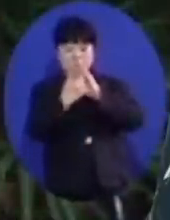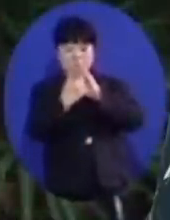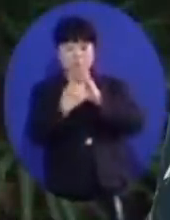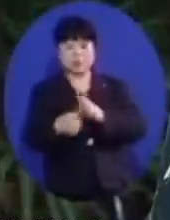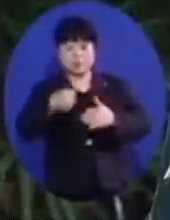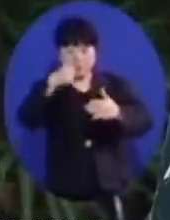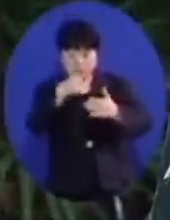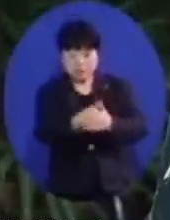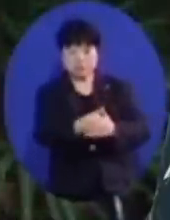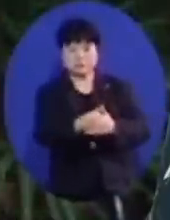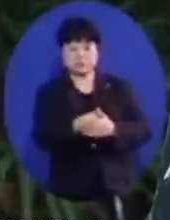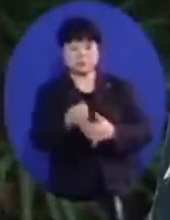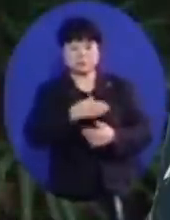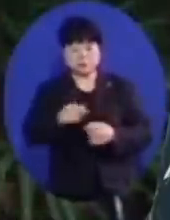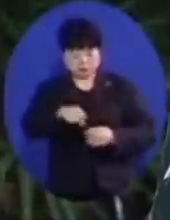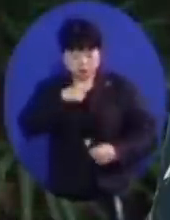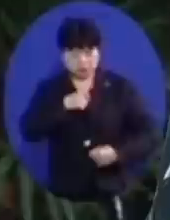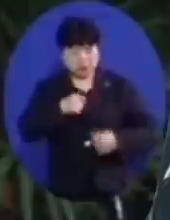돼요 난 정의롭게 살겠다